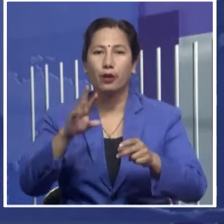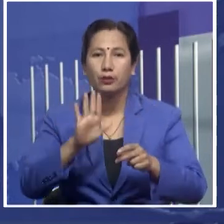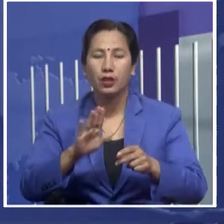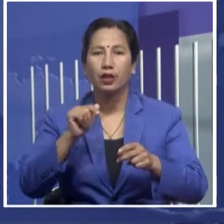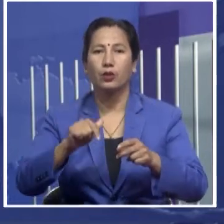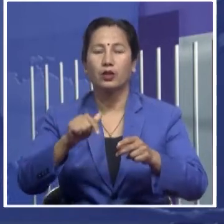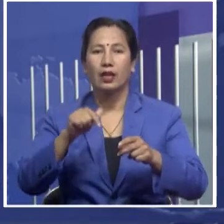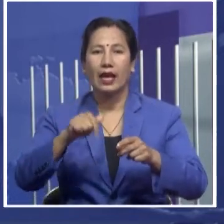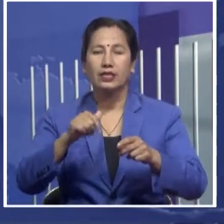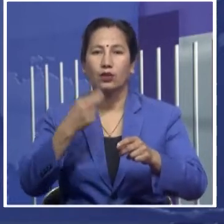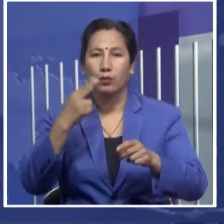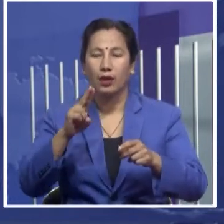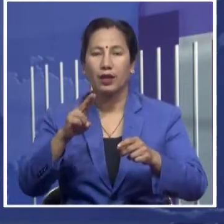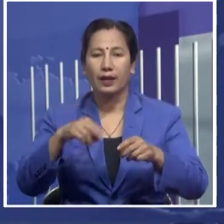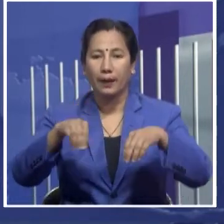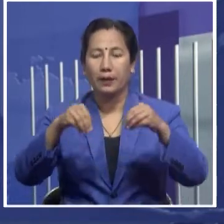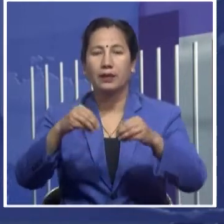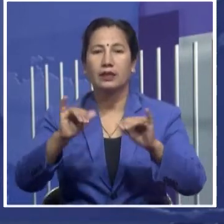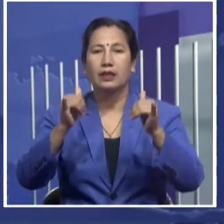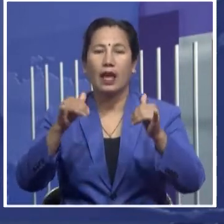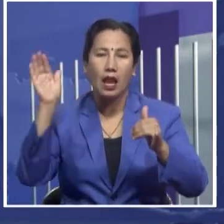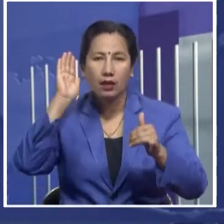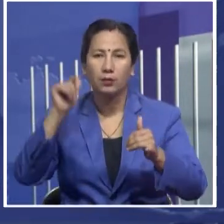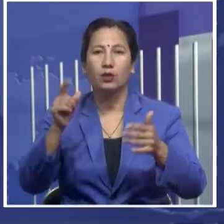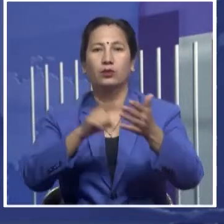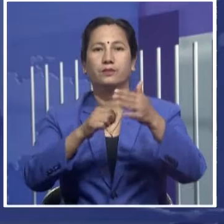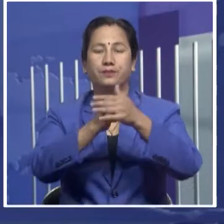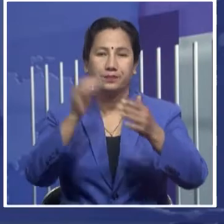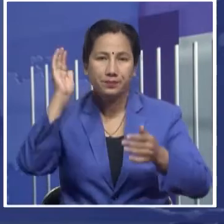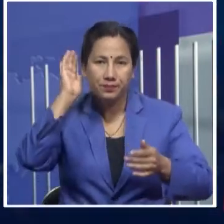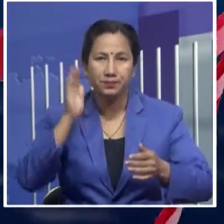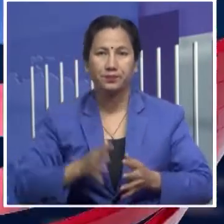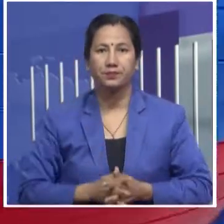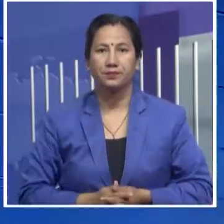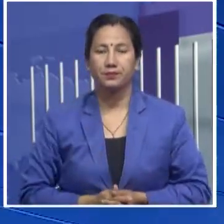र हुनेछन् आज भएका रोमाञ्चक खेल खबरहरू। तर सुरुमा प्रमुख समाचार।